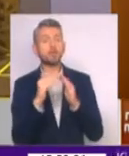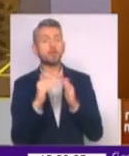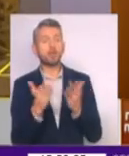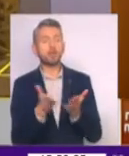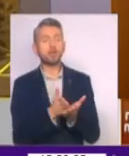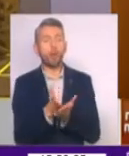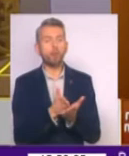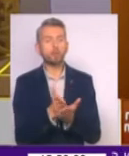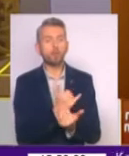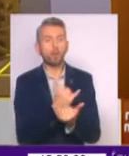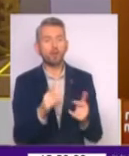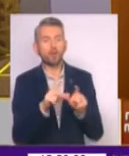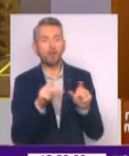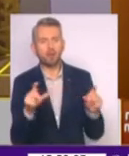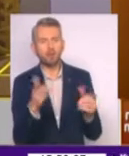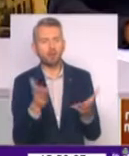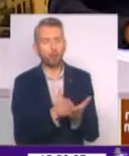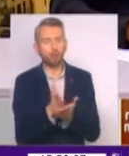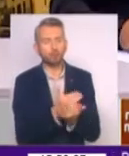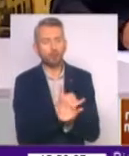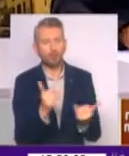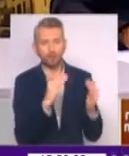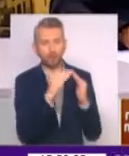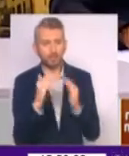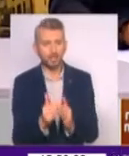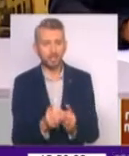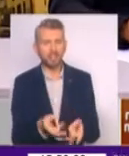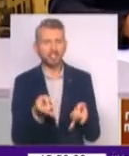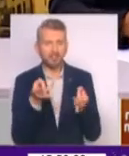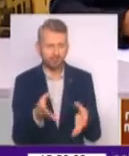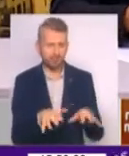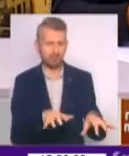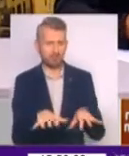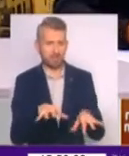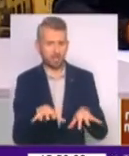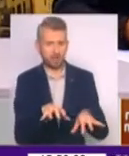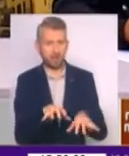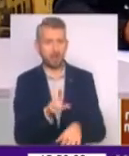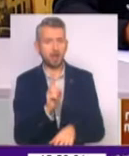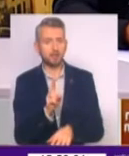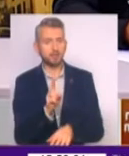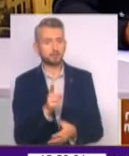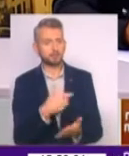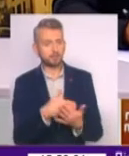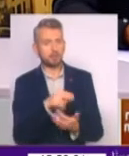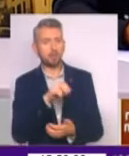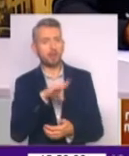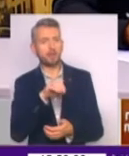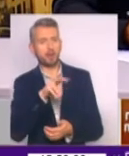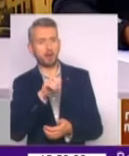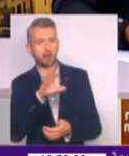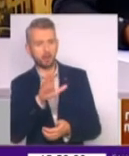обслуговує, компанія, яка обслуговує будинки, звичайні шахраї. Але, ну, той же Пантелєєв